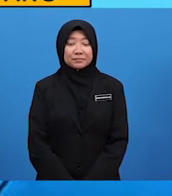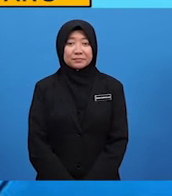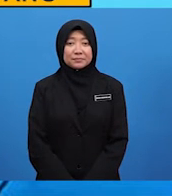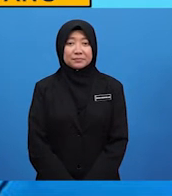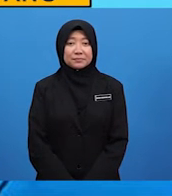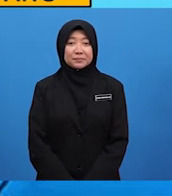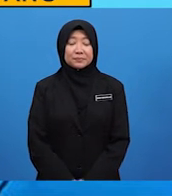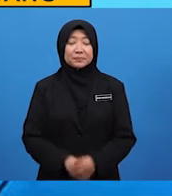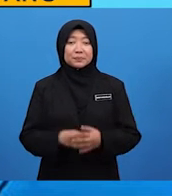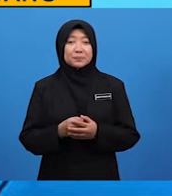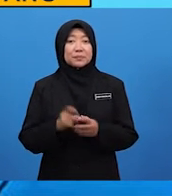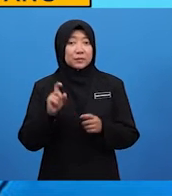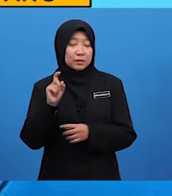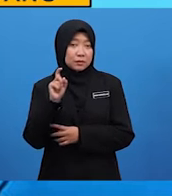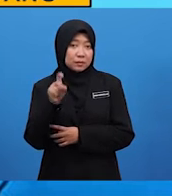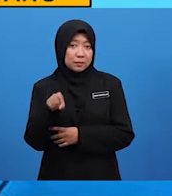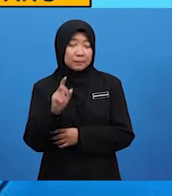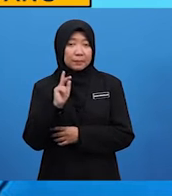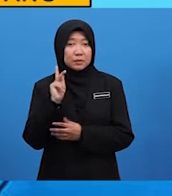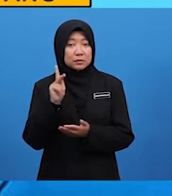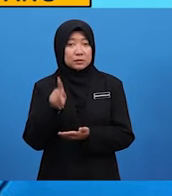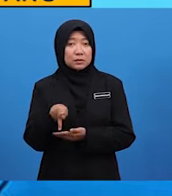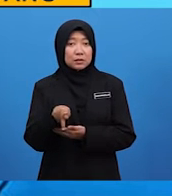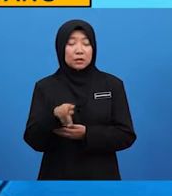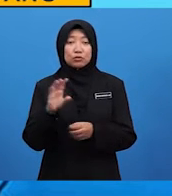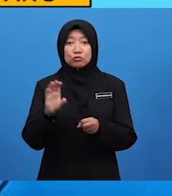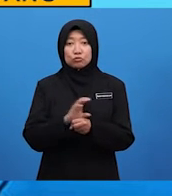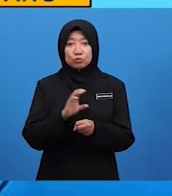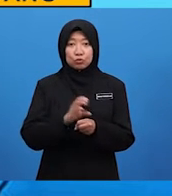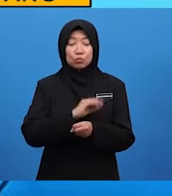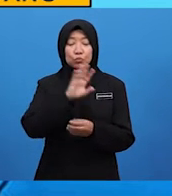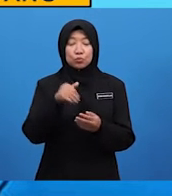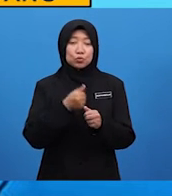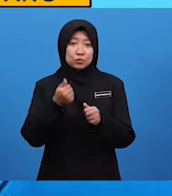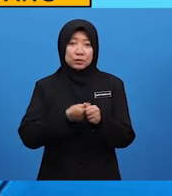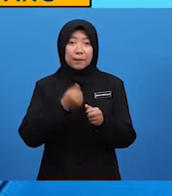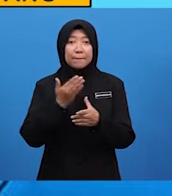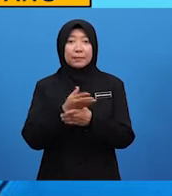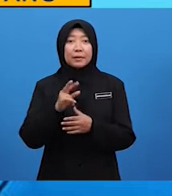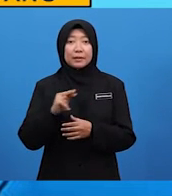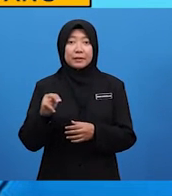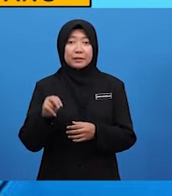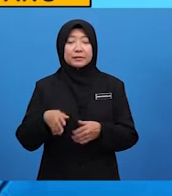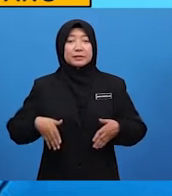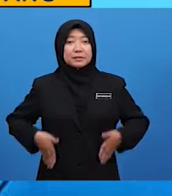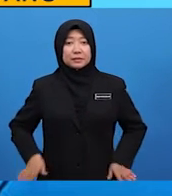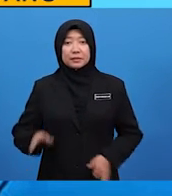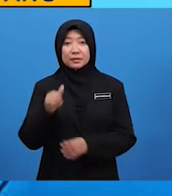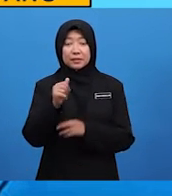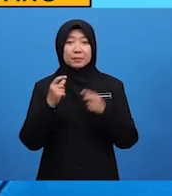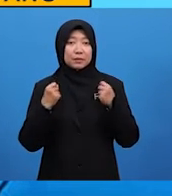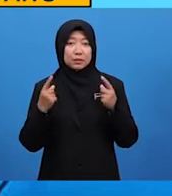Murid-murid, sila pastikan kepingan fabrik mencukupi bagi setiap bahagian skirt A berlisu